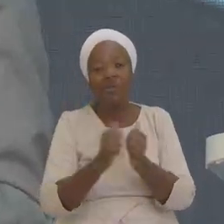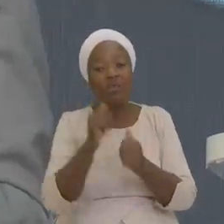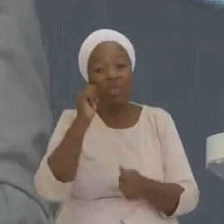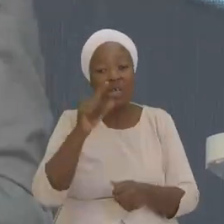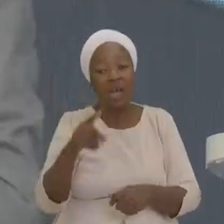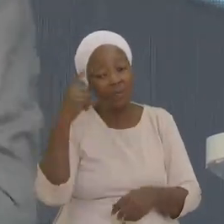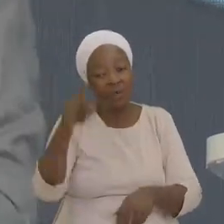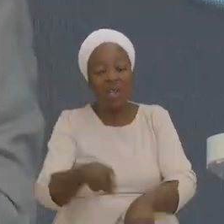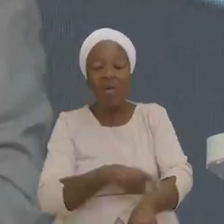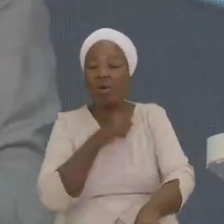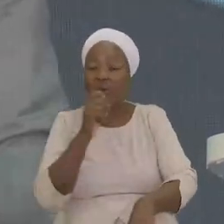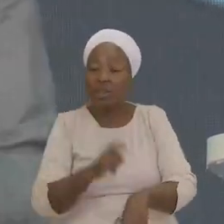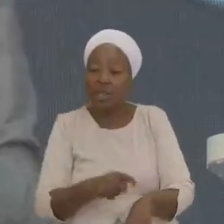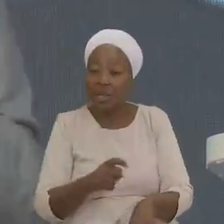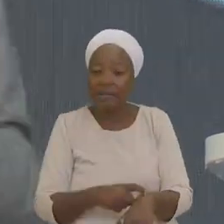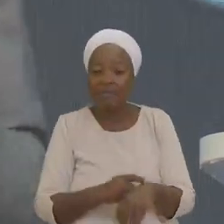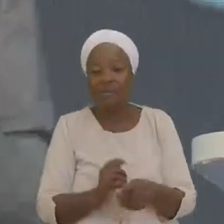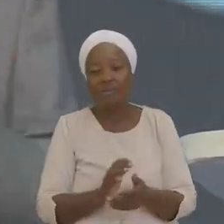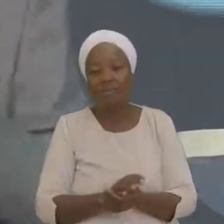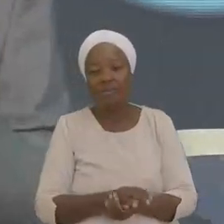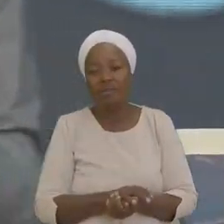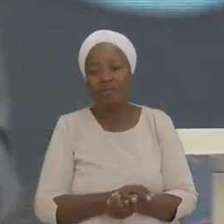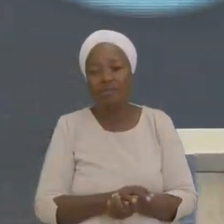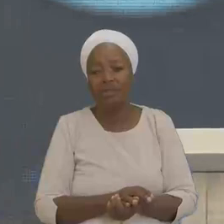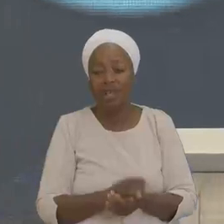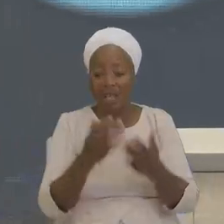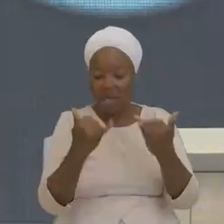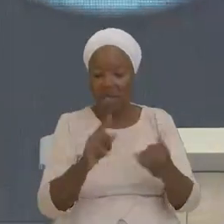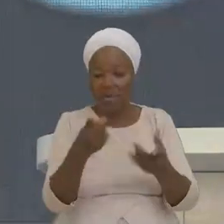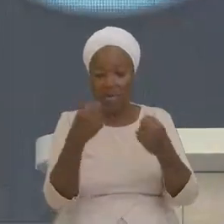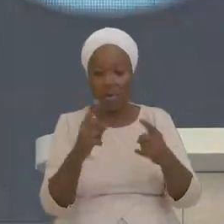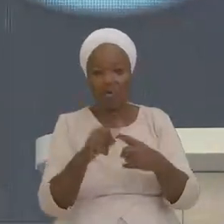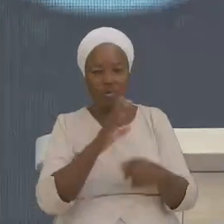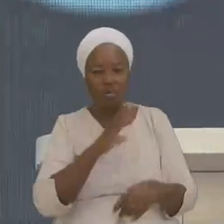quand tu es sorti avec lui et avec elle pendant longtemps,